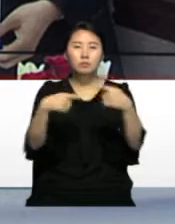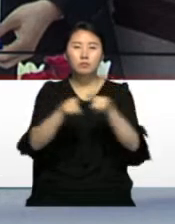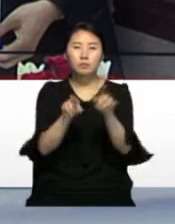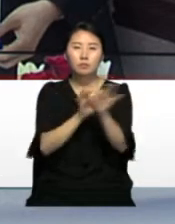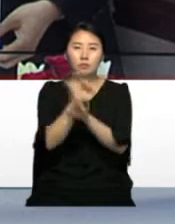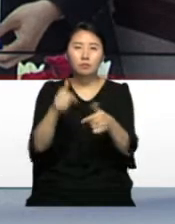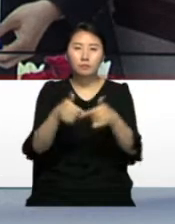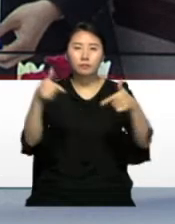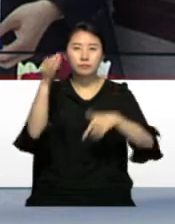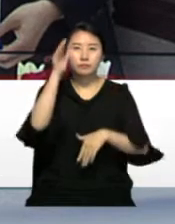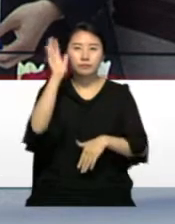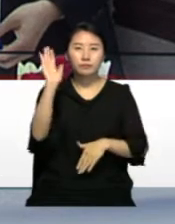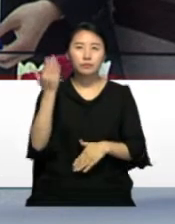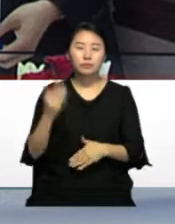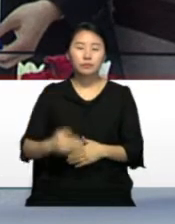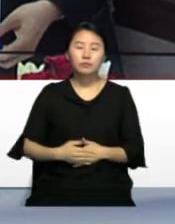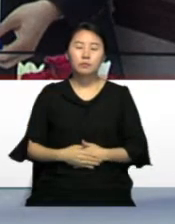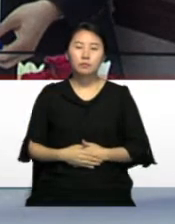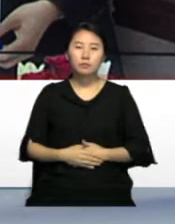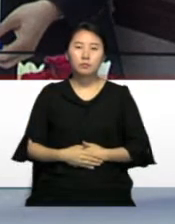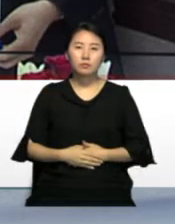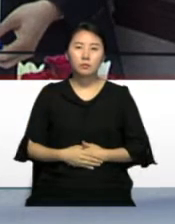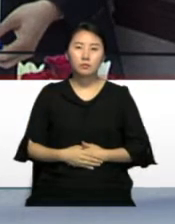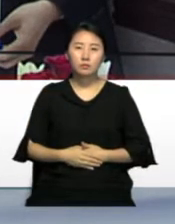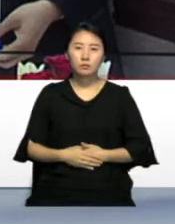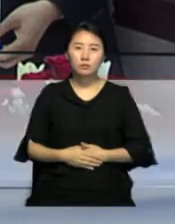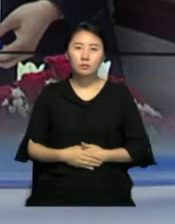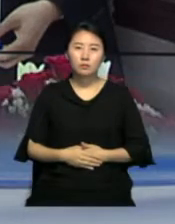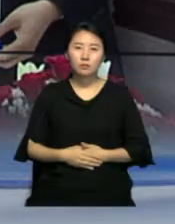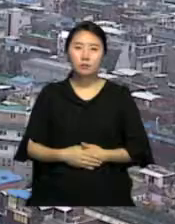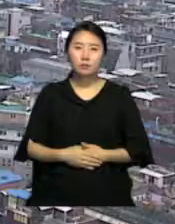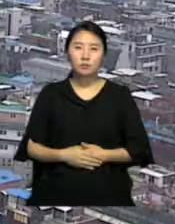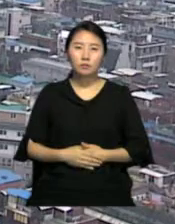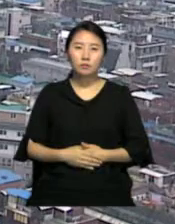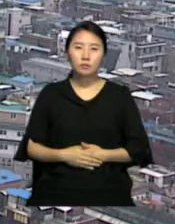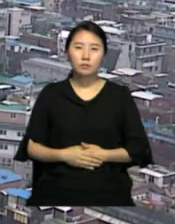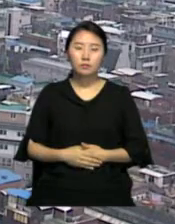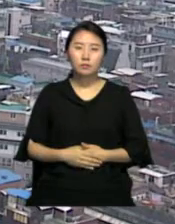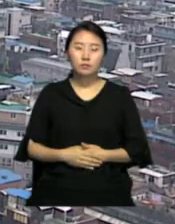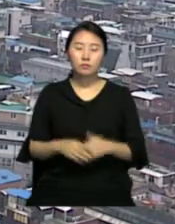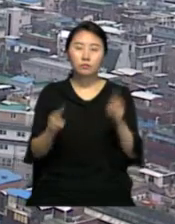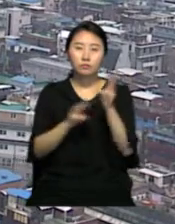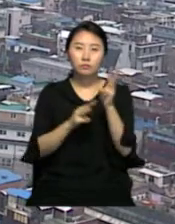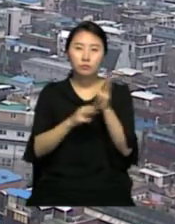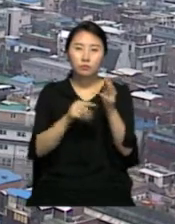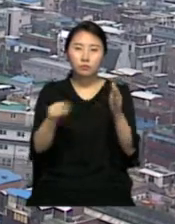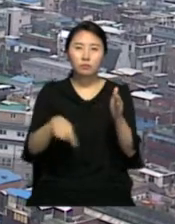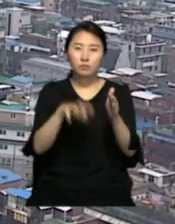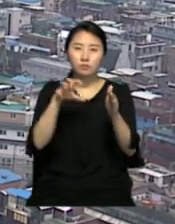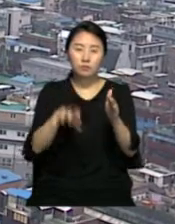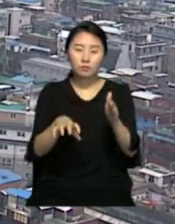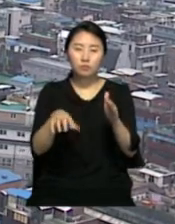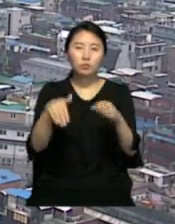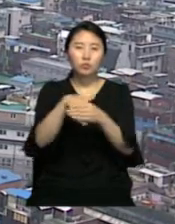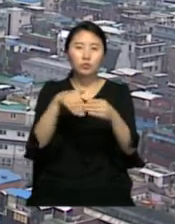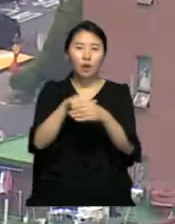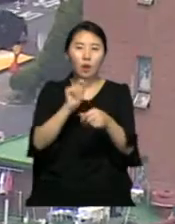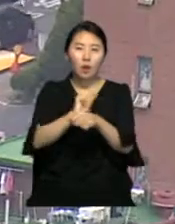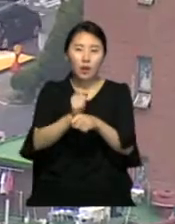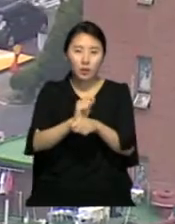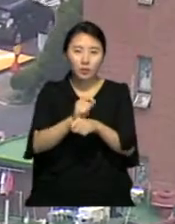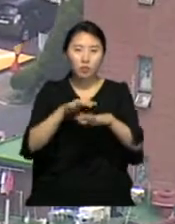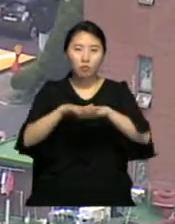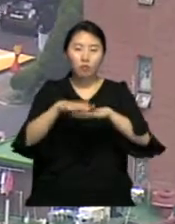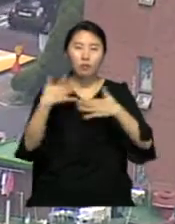경제 활성화까지 기대되고 있습니다. 보도에 김동은 기자입니다. 중랑구 내에서도 상대적으로 문화, 행정,